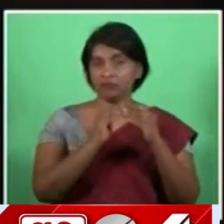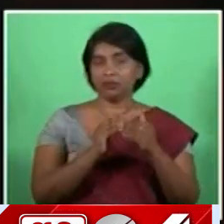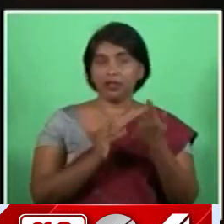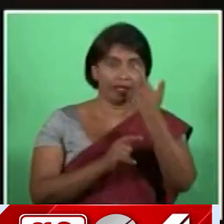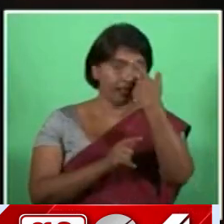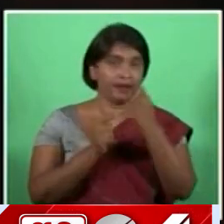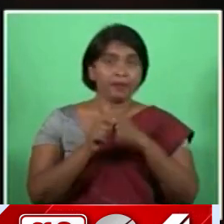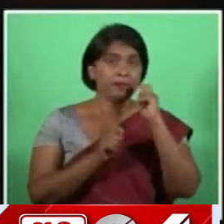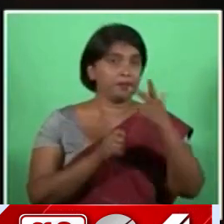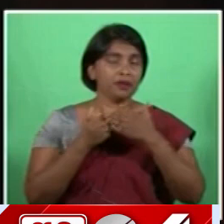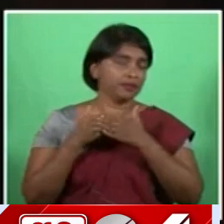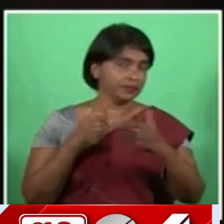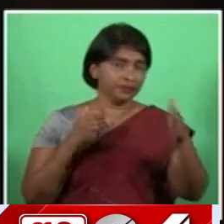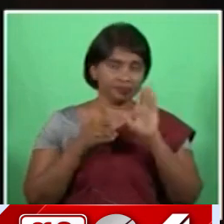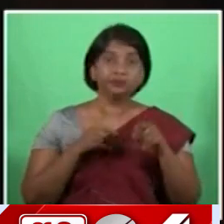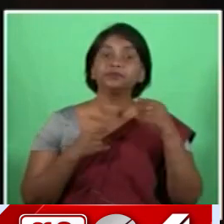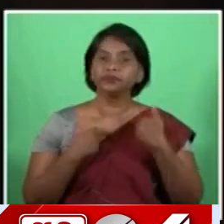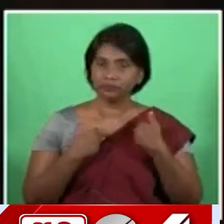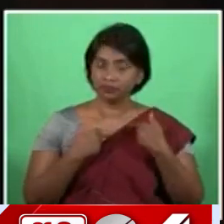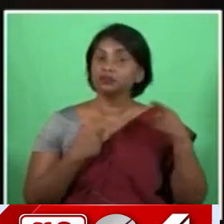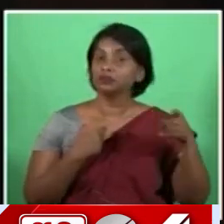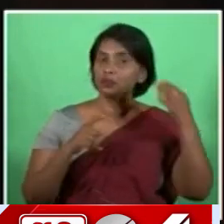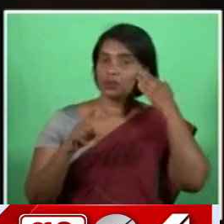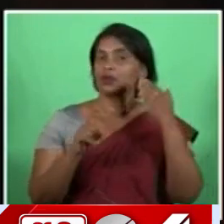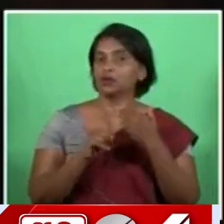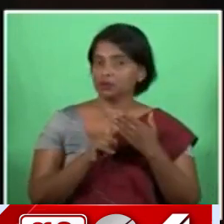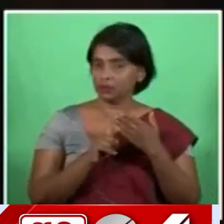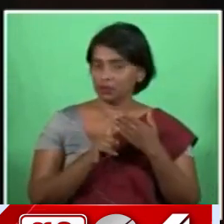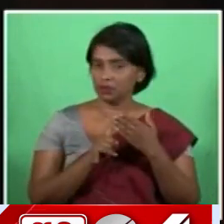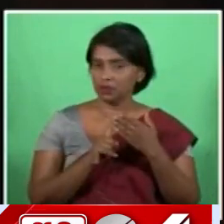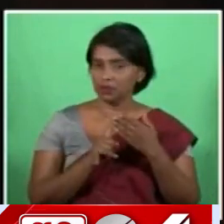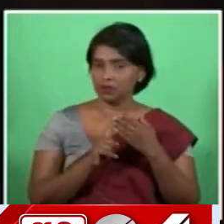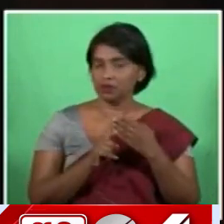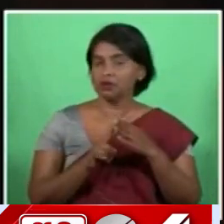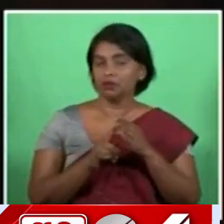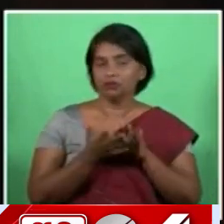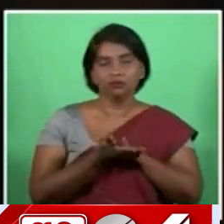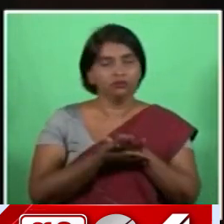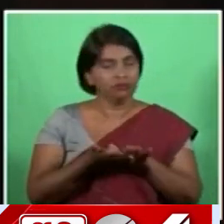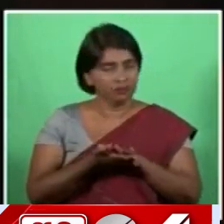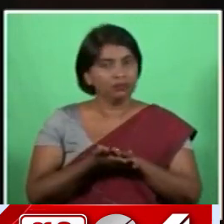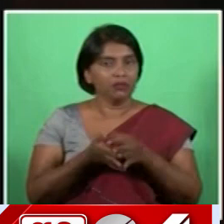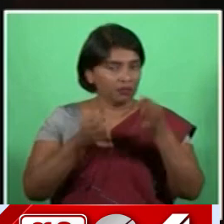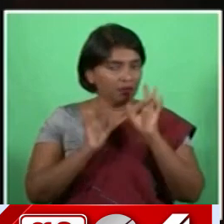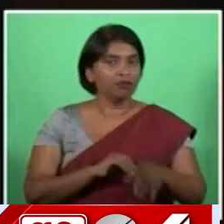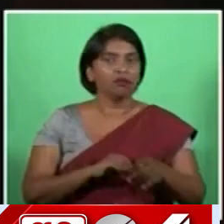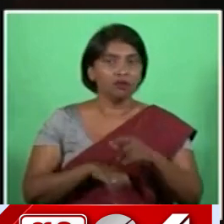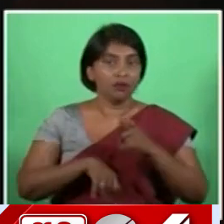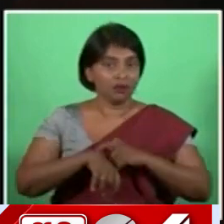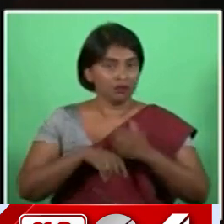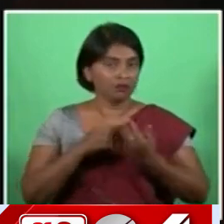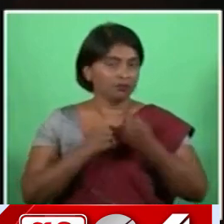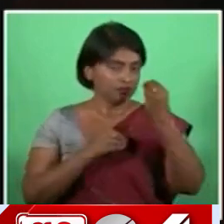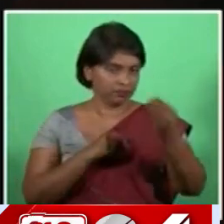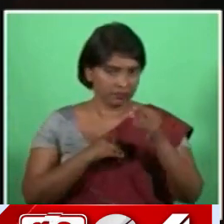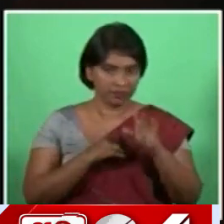නොගෙව පවත්වාගෙන යනවා. අපි මේ පිළිබඳ ඊටාම පැහැදිලිව ඒ අයට නිශ්චිත කාල සීමාවක්